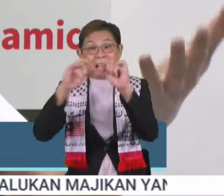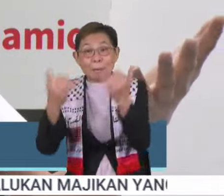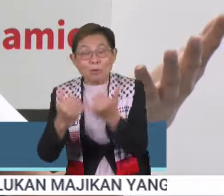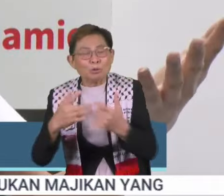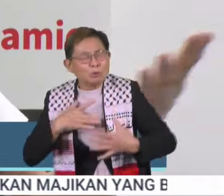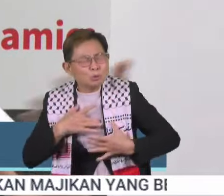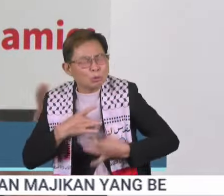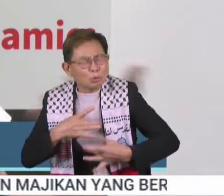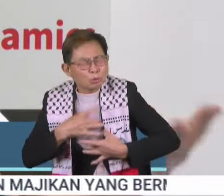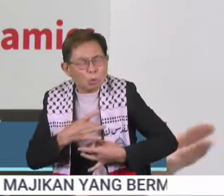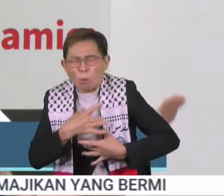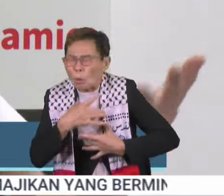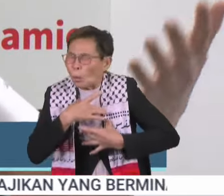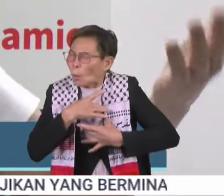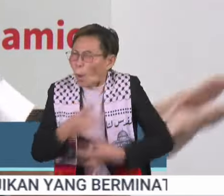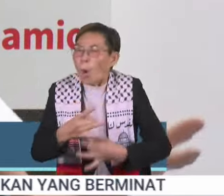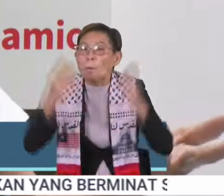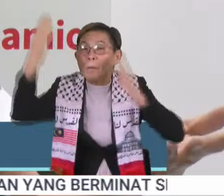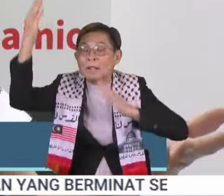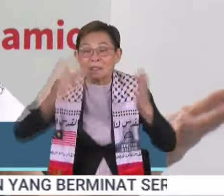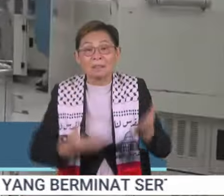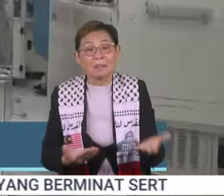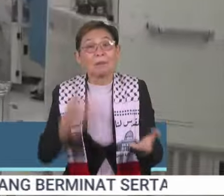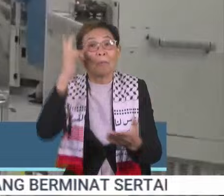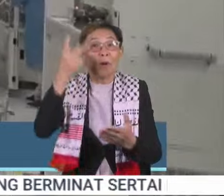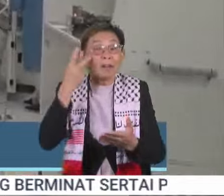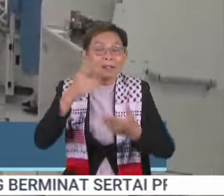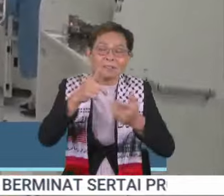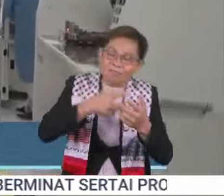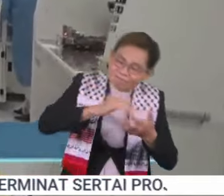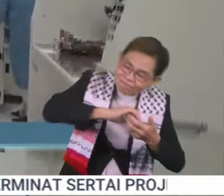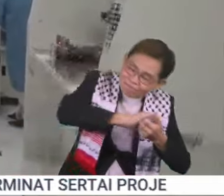culturally no problem and then politically we are friendly.